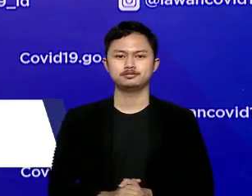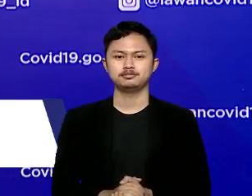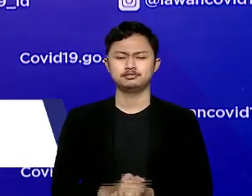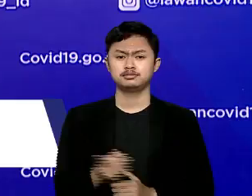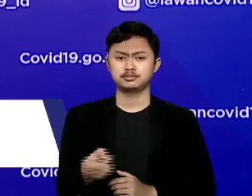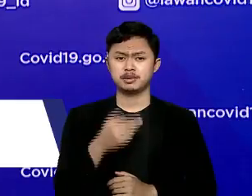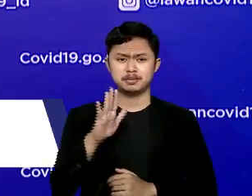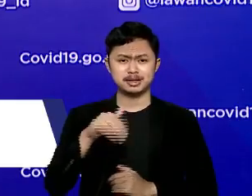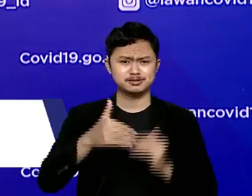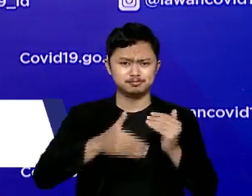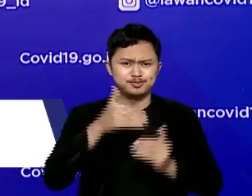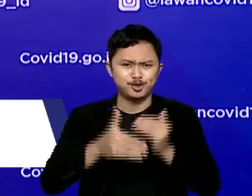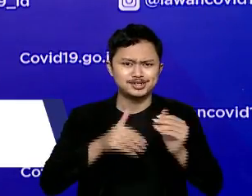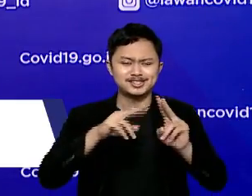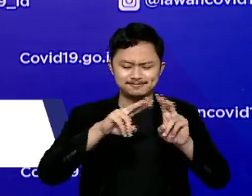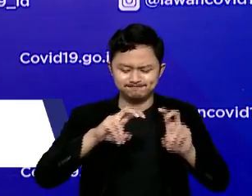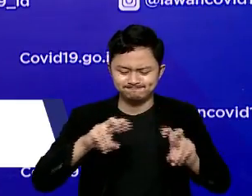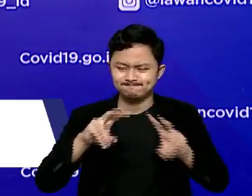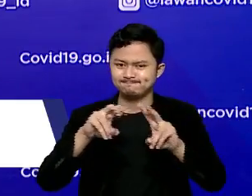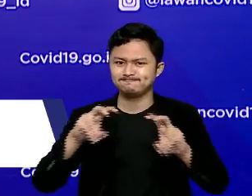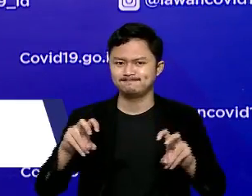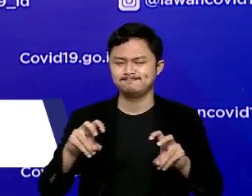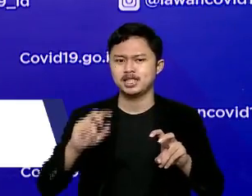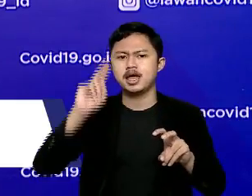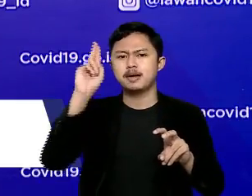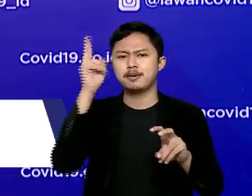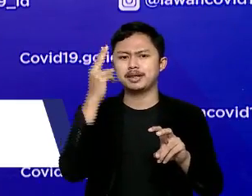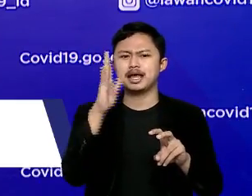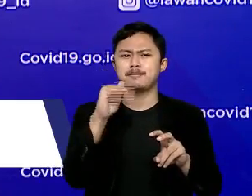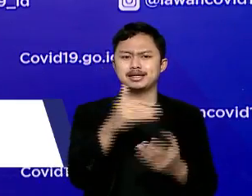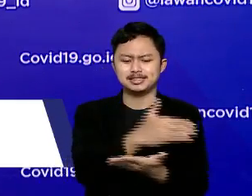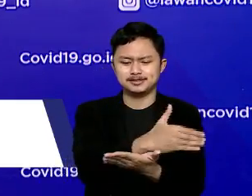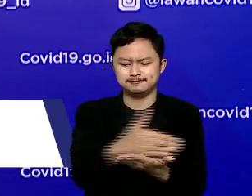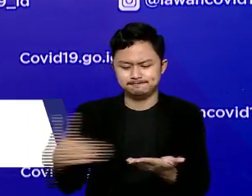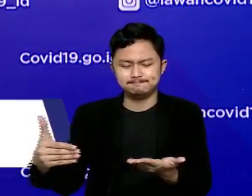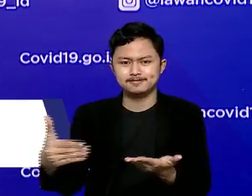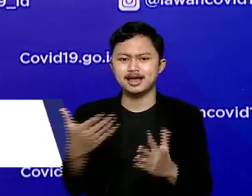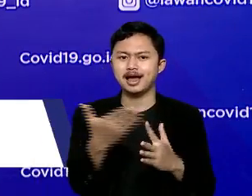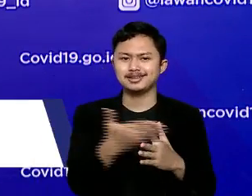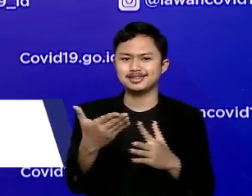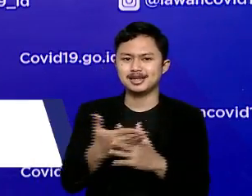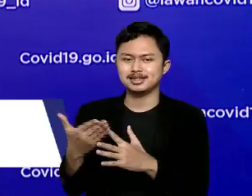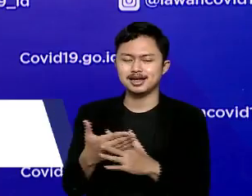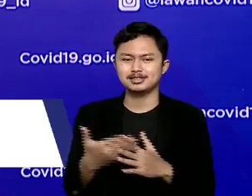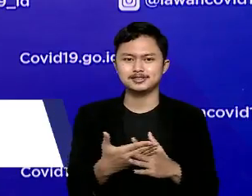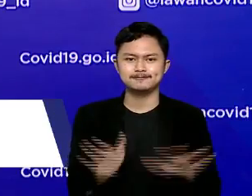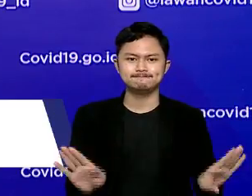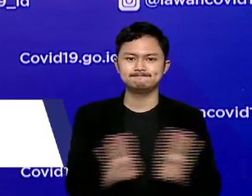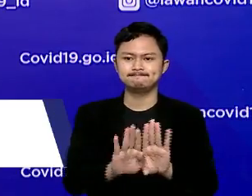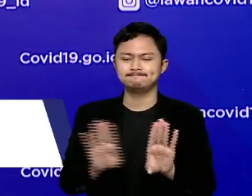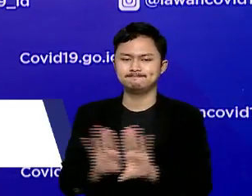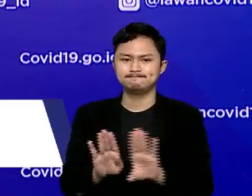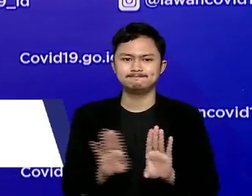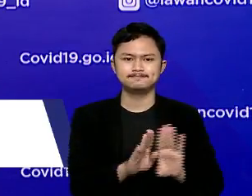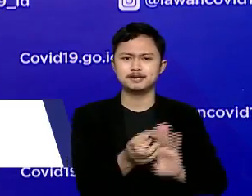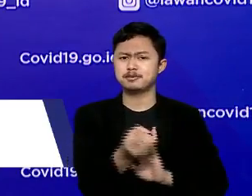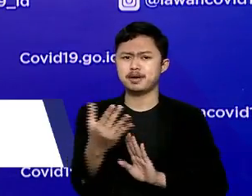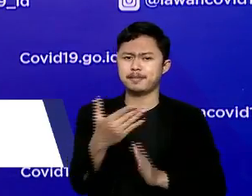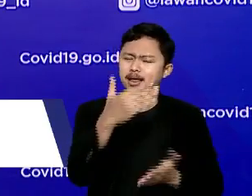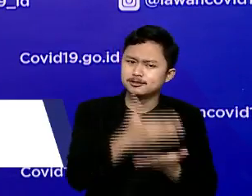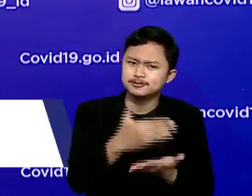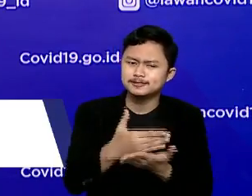hal tersebut, maka pemerintah akan semakin memperketat di pintu masuk negara, baik masuk pintu